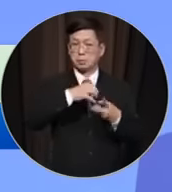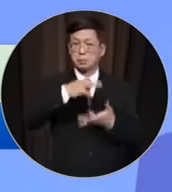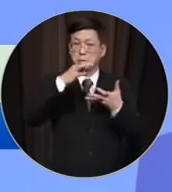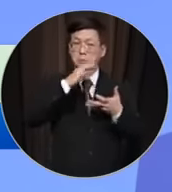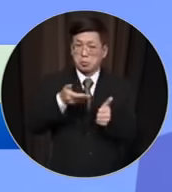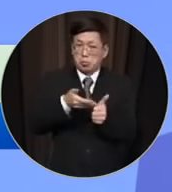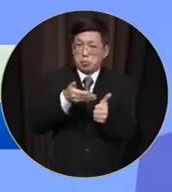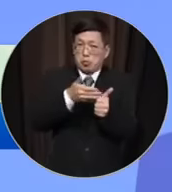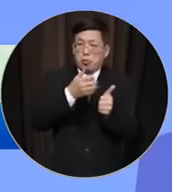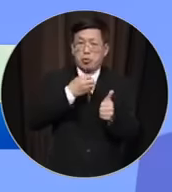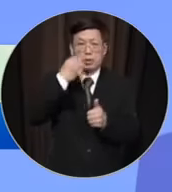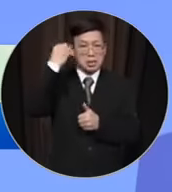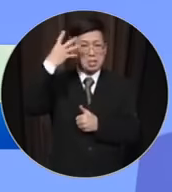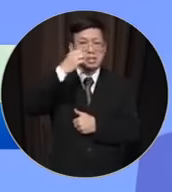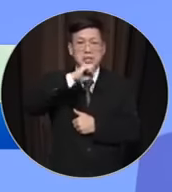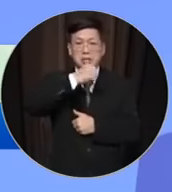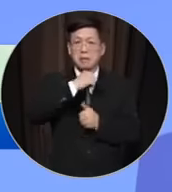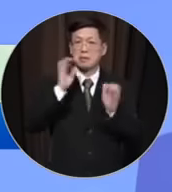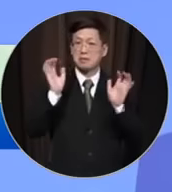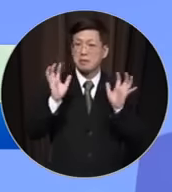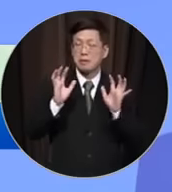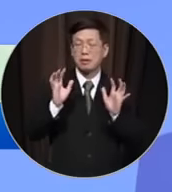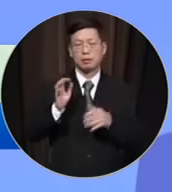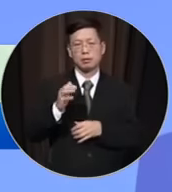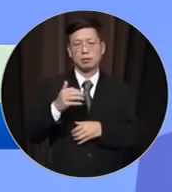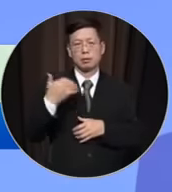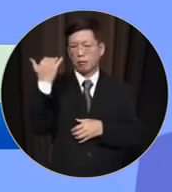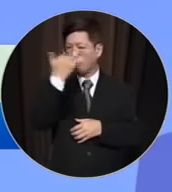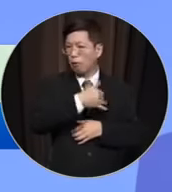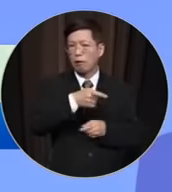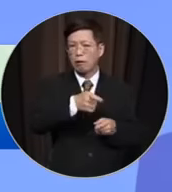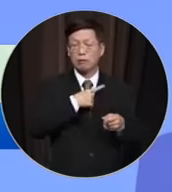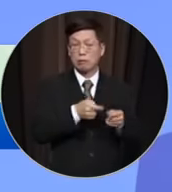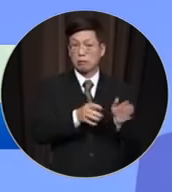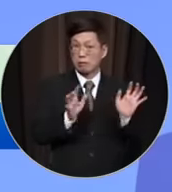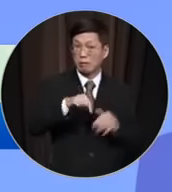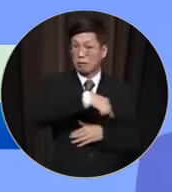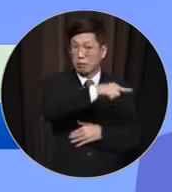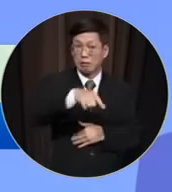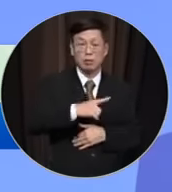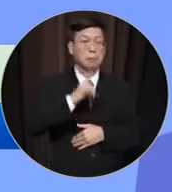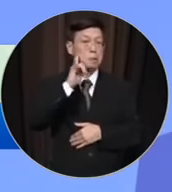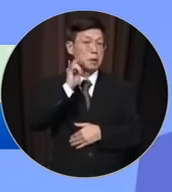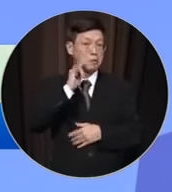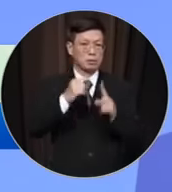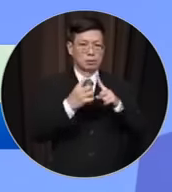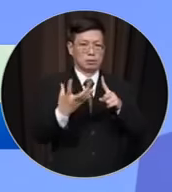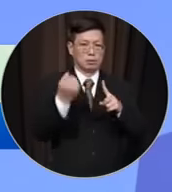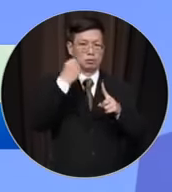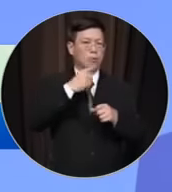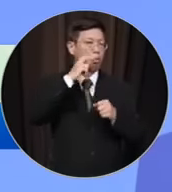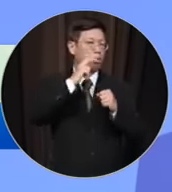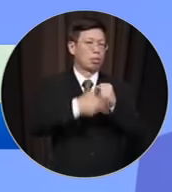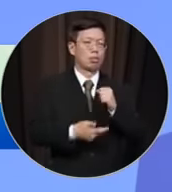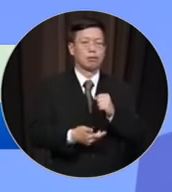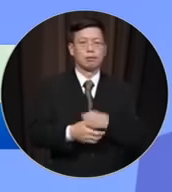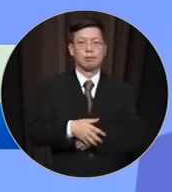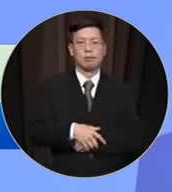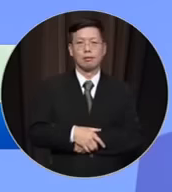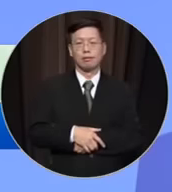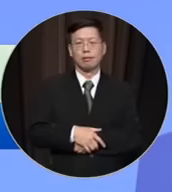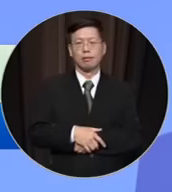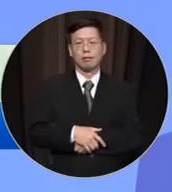栽培照顾新台湾之子，可是却漠视新台湾之子他母亲的人权。我